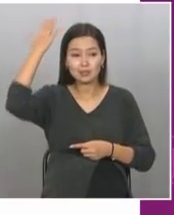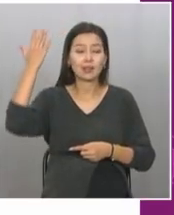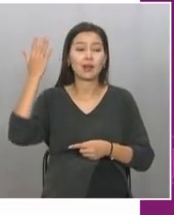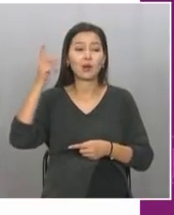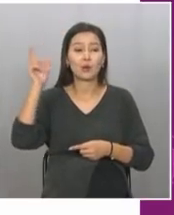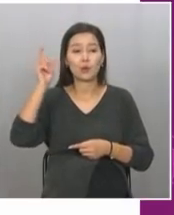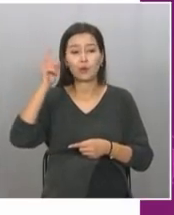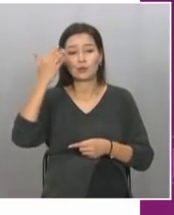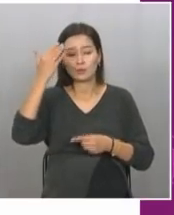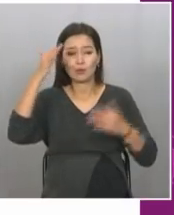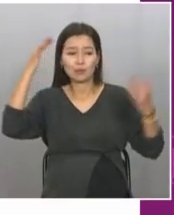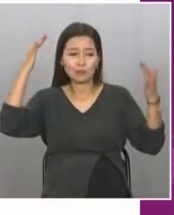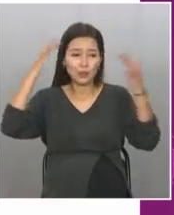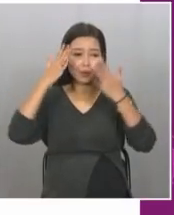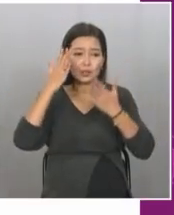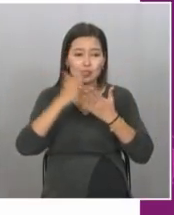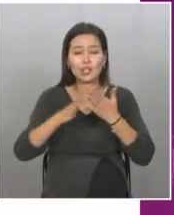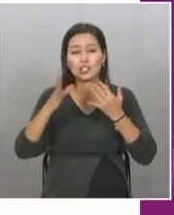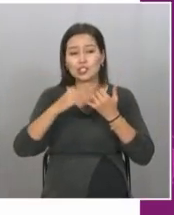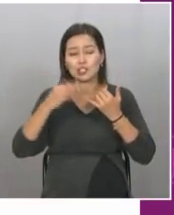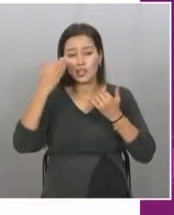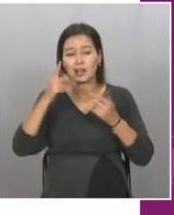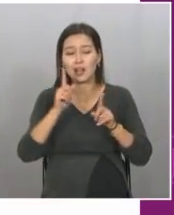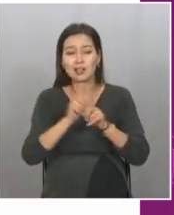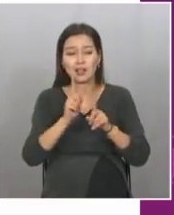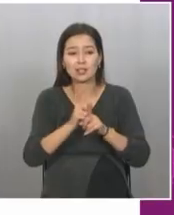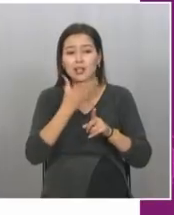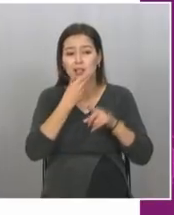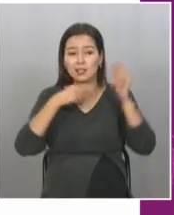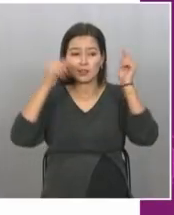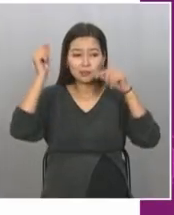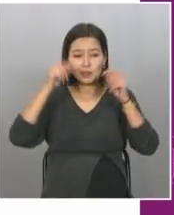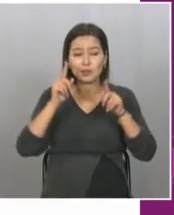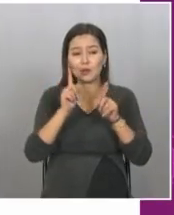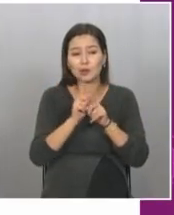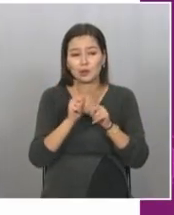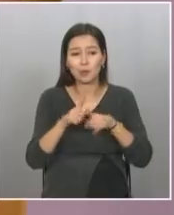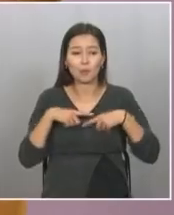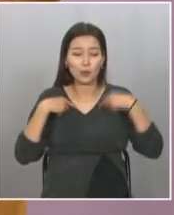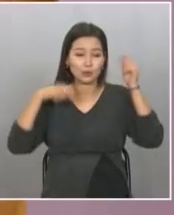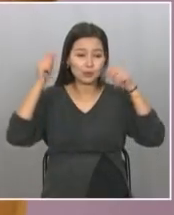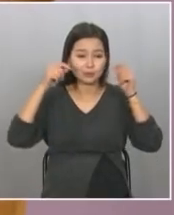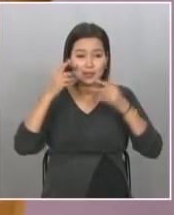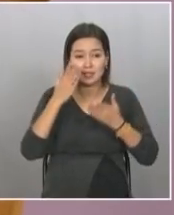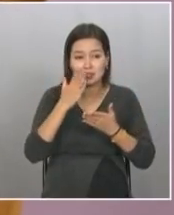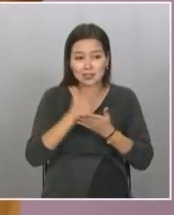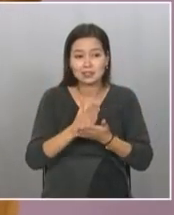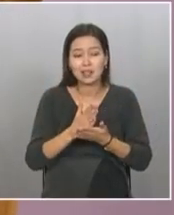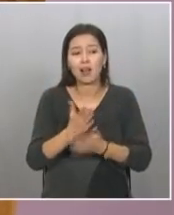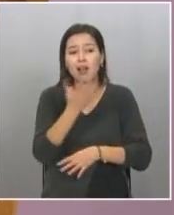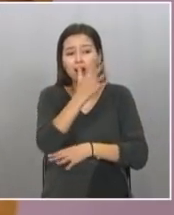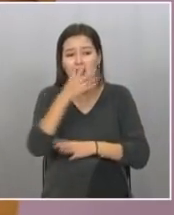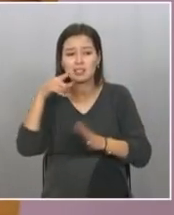сұрша бұлт көшіп, жерге інжу шашқандай, күміс моншақ шық түсіп, қайың терек